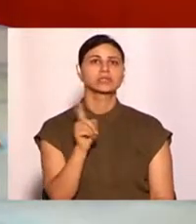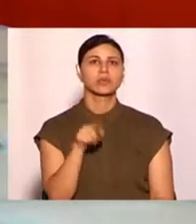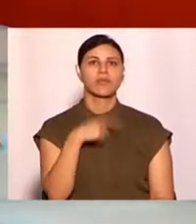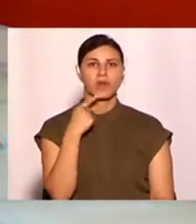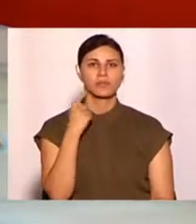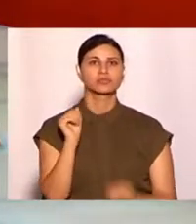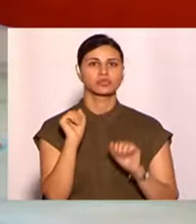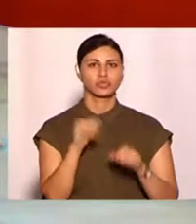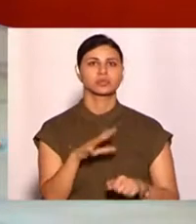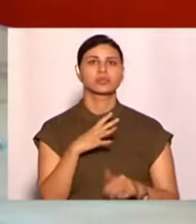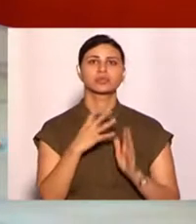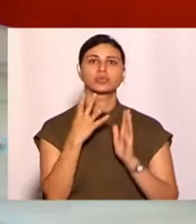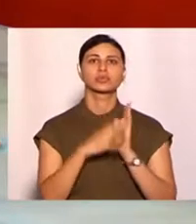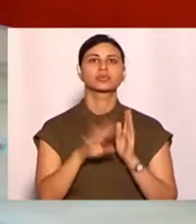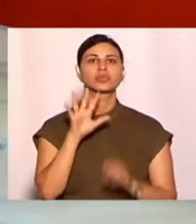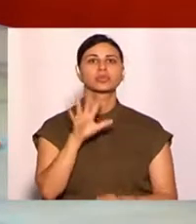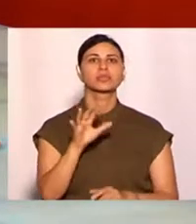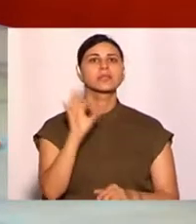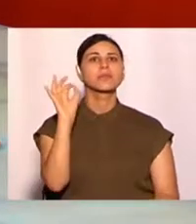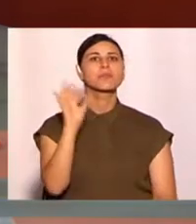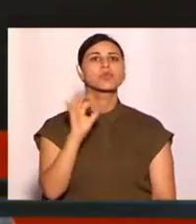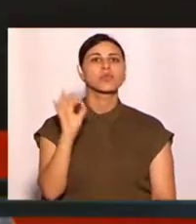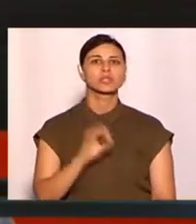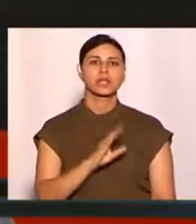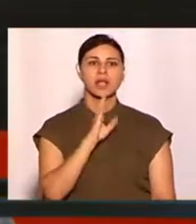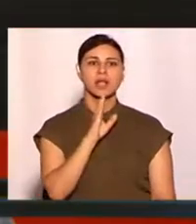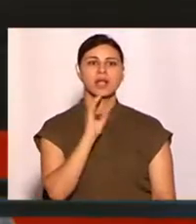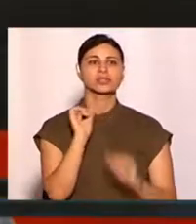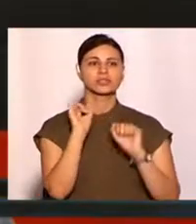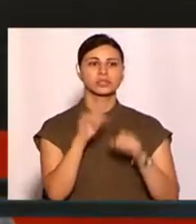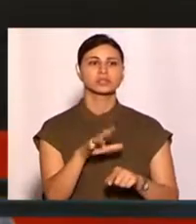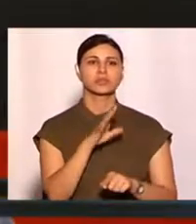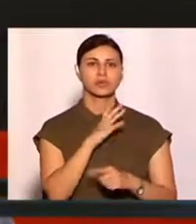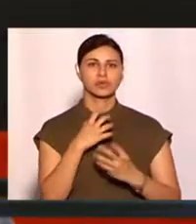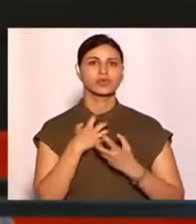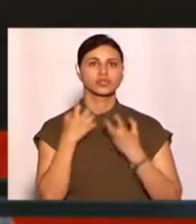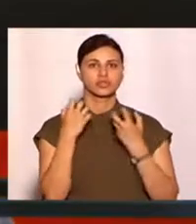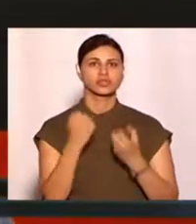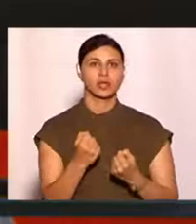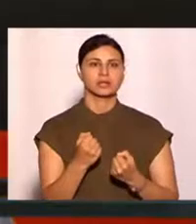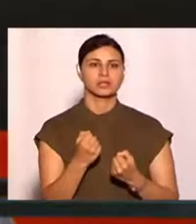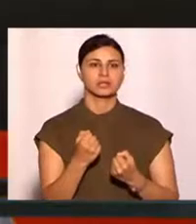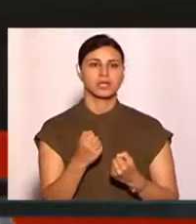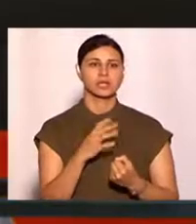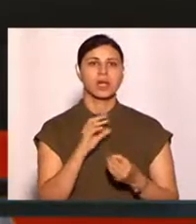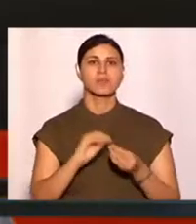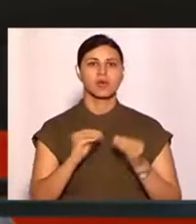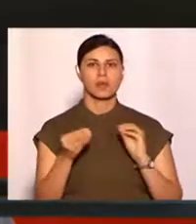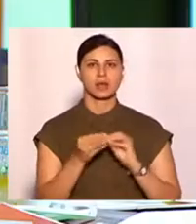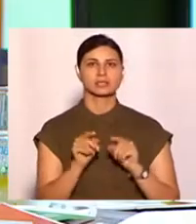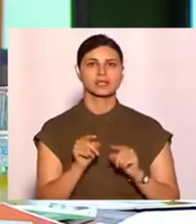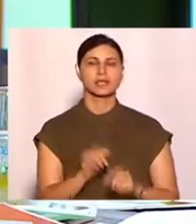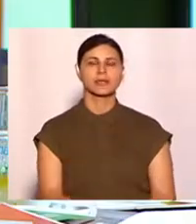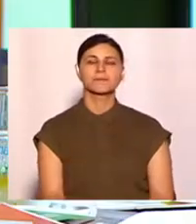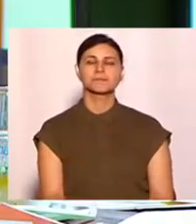ახსენოთ, შესაძლებელი იყოს 95%. ანუ პრაქტიკულად ხალი შესაძლებელია, რომ ჯამრთელი გამოვიდეს ამ პრობლემიდან. მაყურებელს